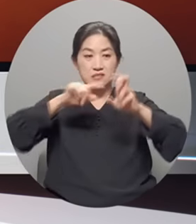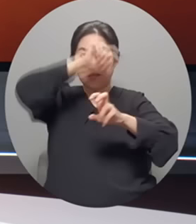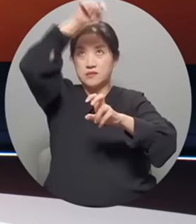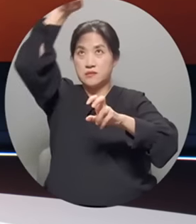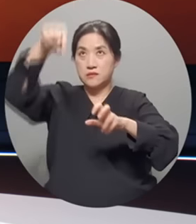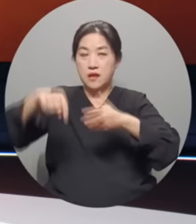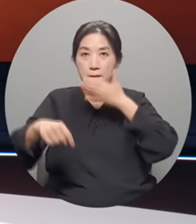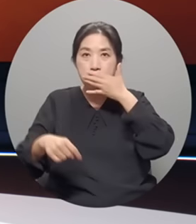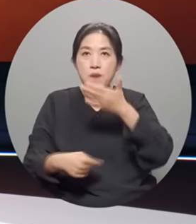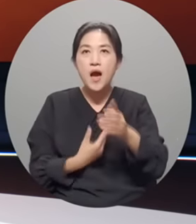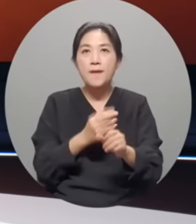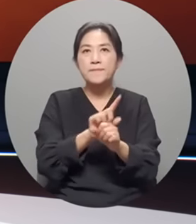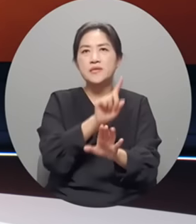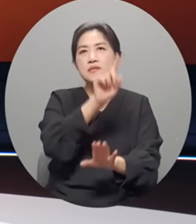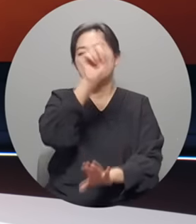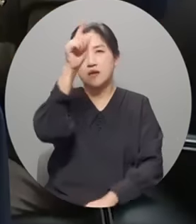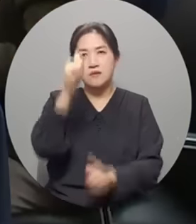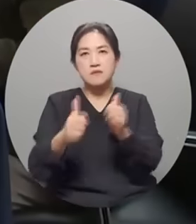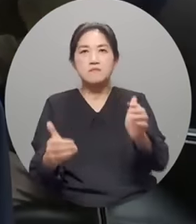이덕영 기자입니다.